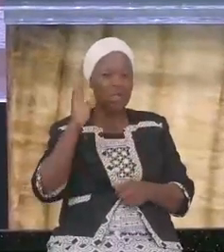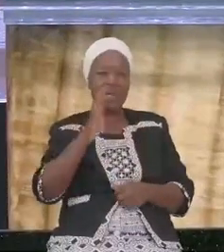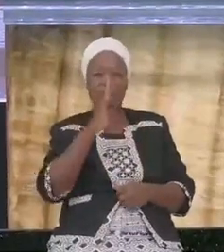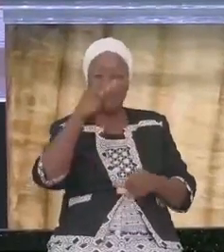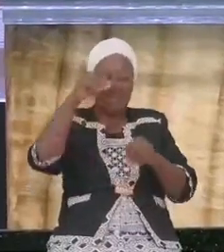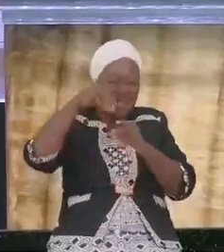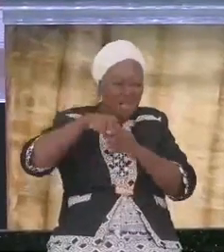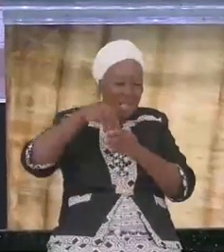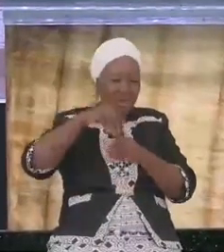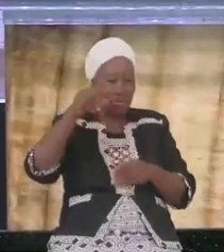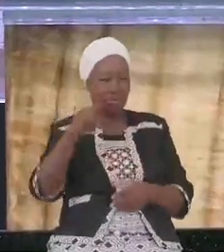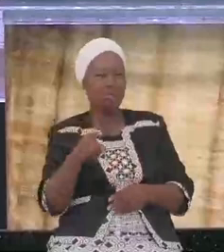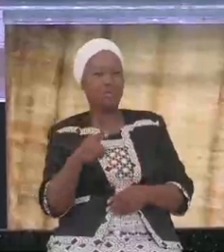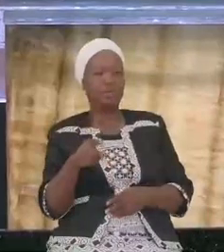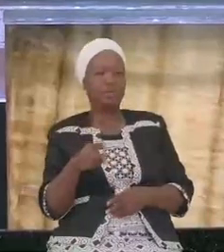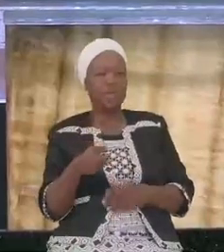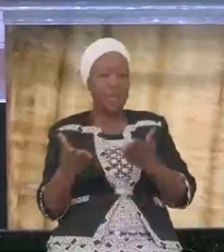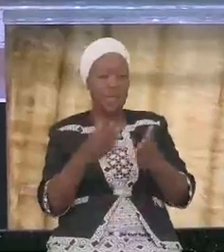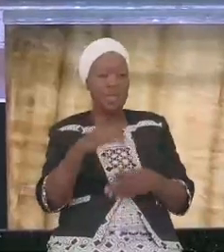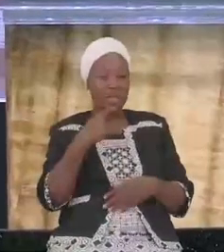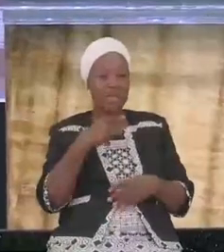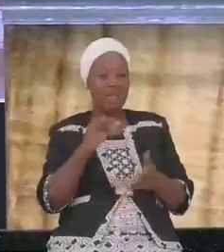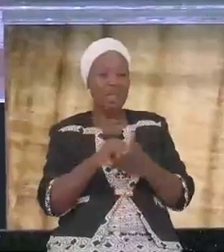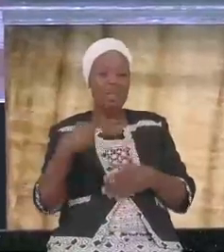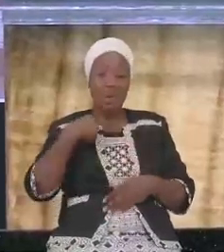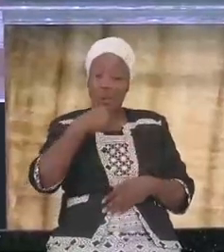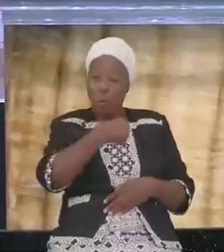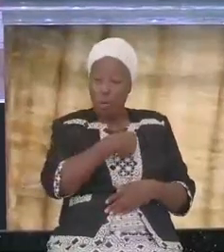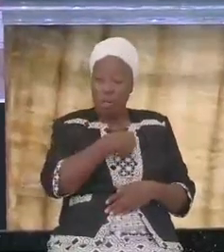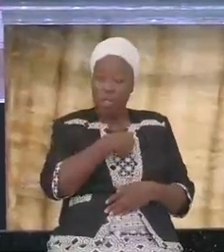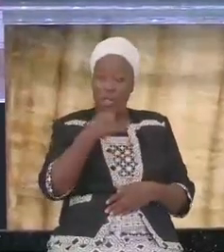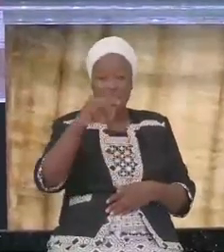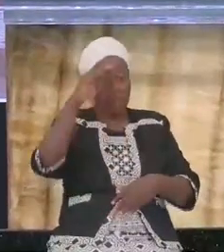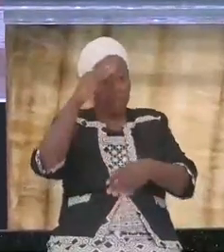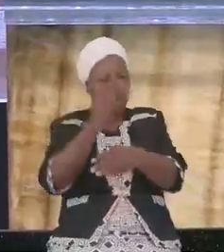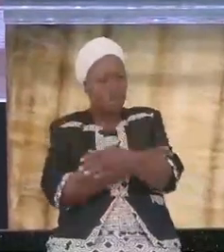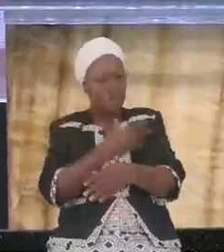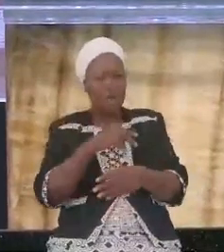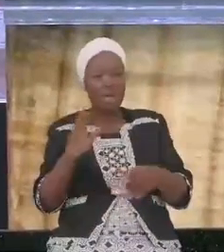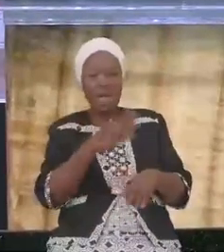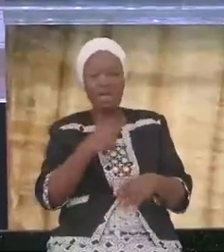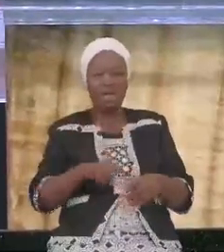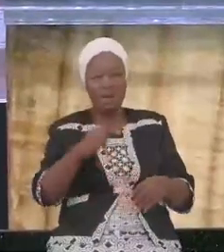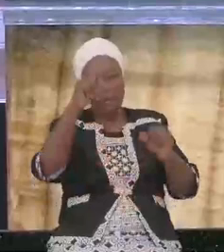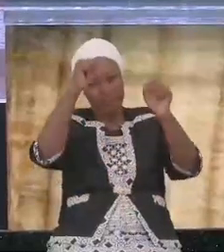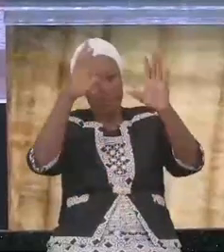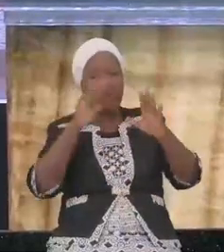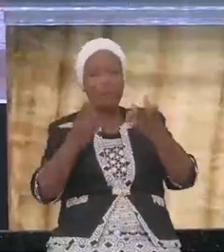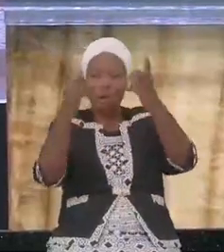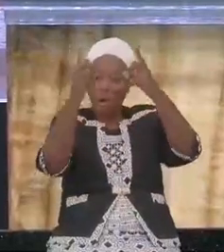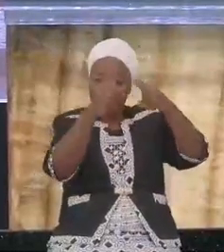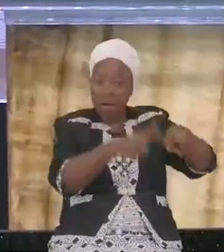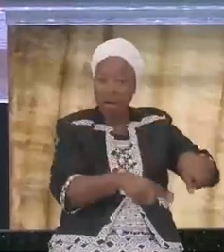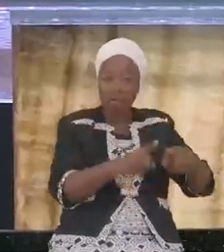en vous. Ici, il dit, nous, le Père et le Fils, nous viendrons